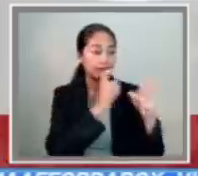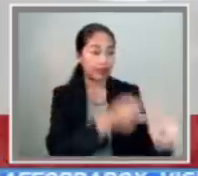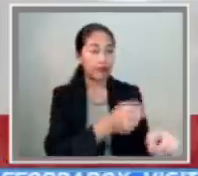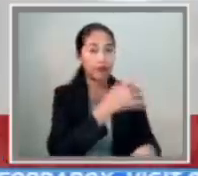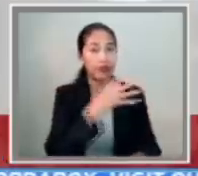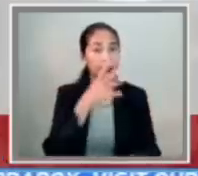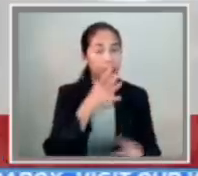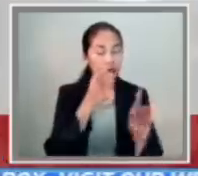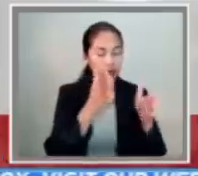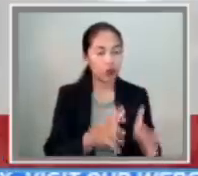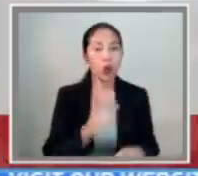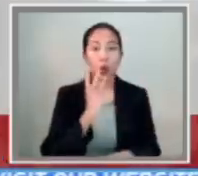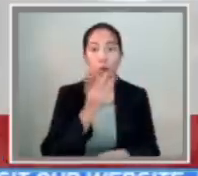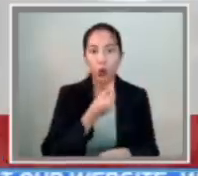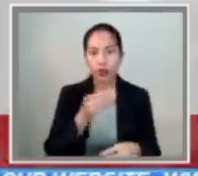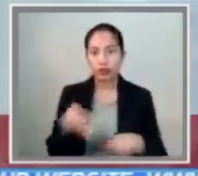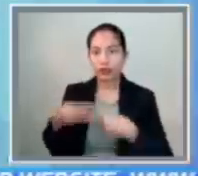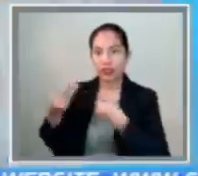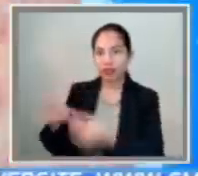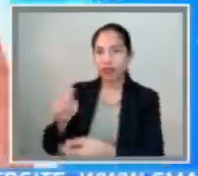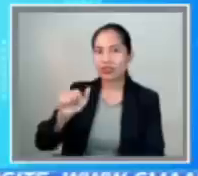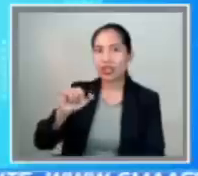buntot.